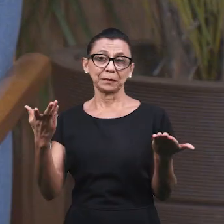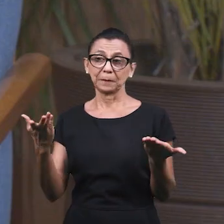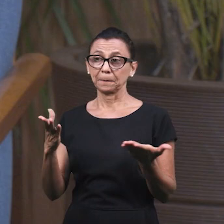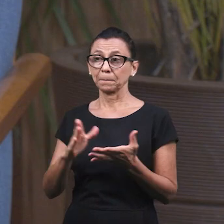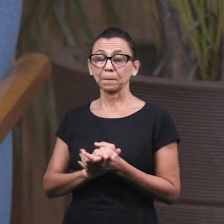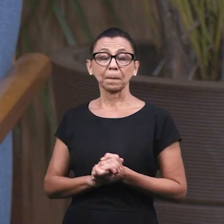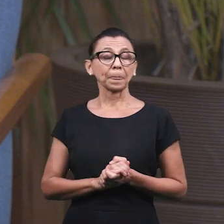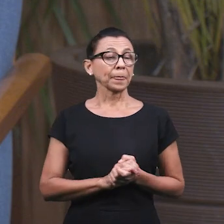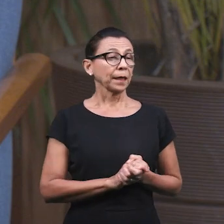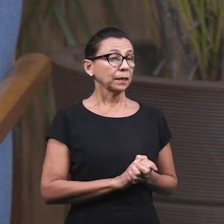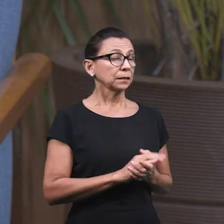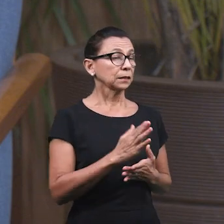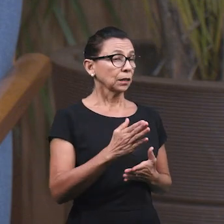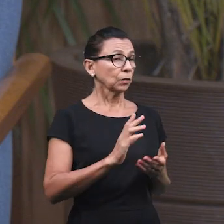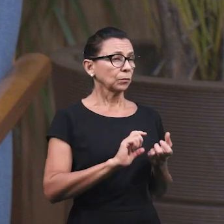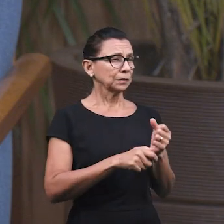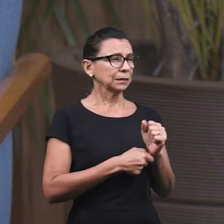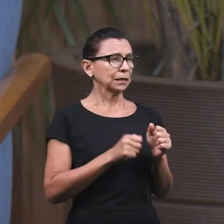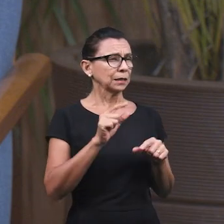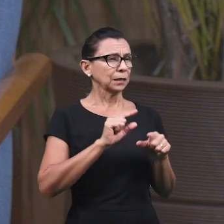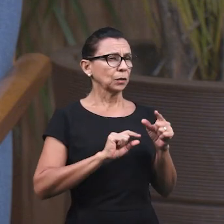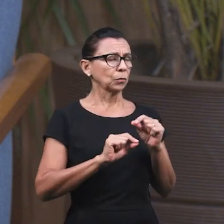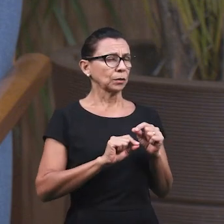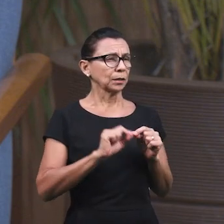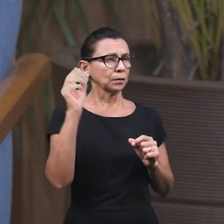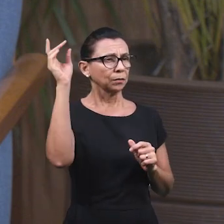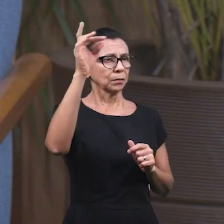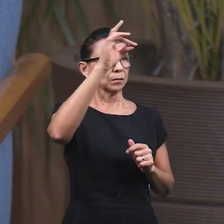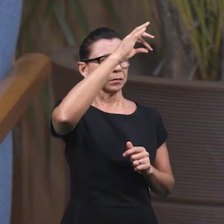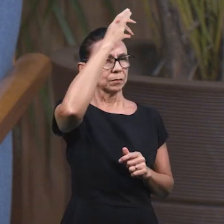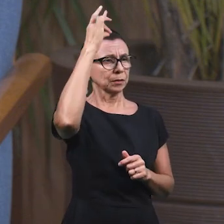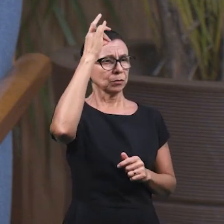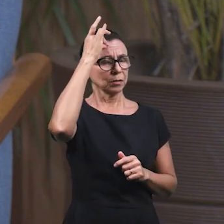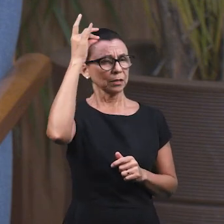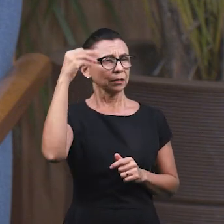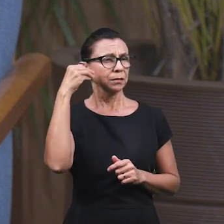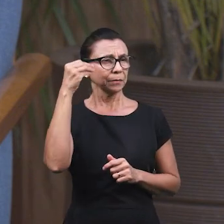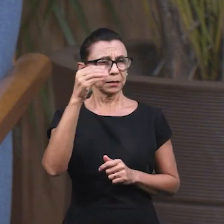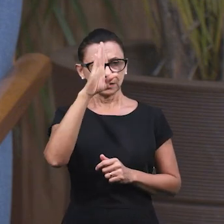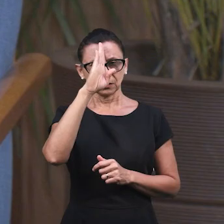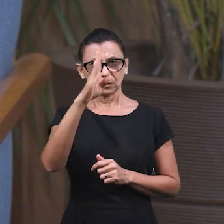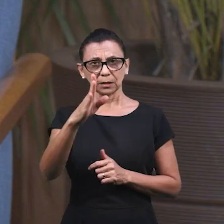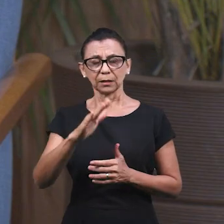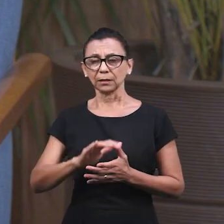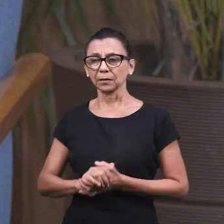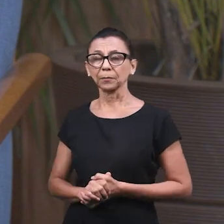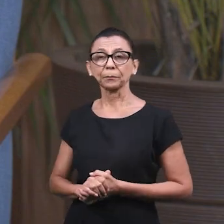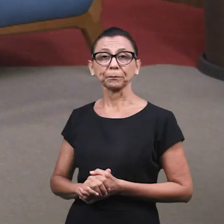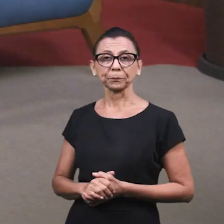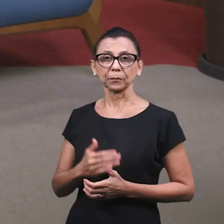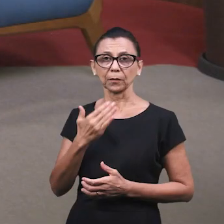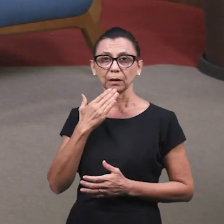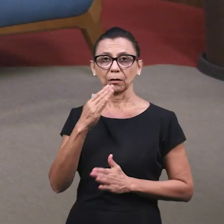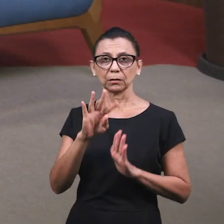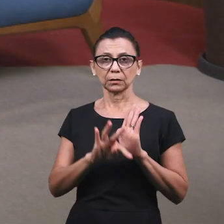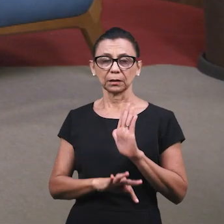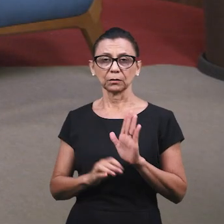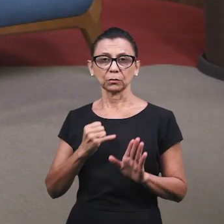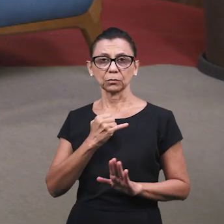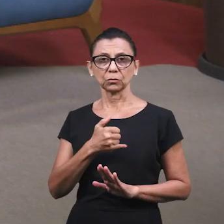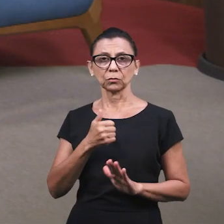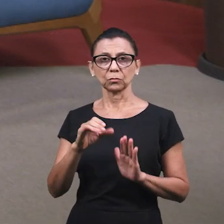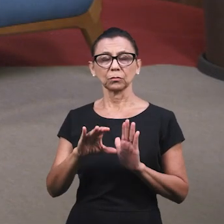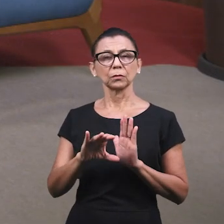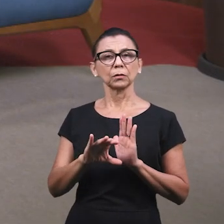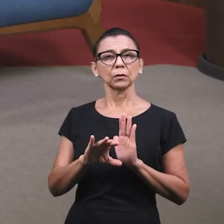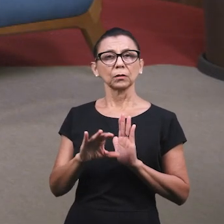d'une expérience, comme vous venez de dire, expérience directe avec le Saint-Esprit. Je vais appeler un autre texte,